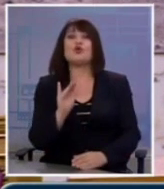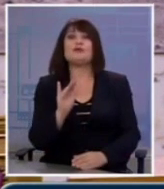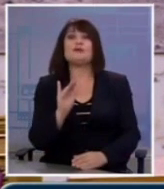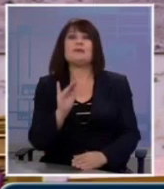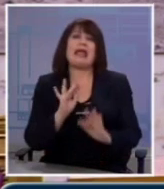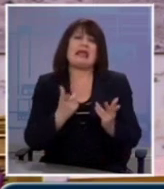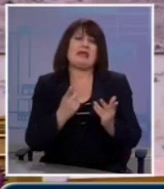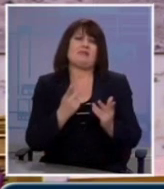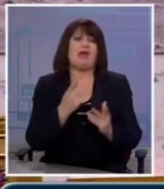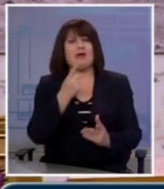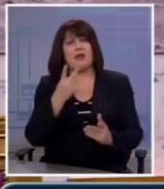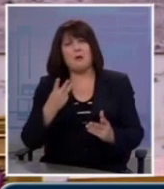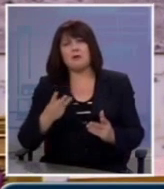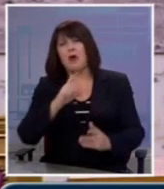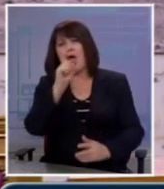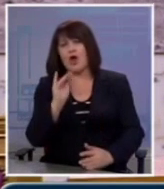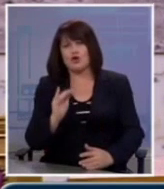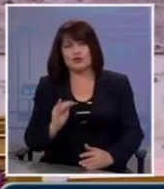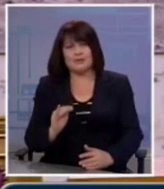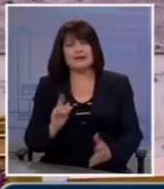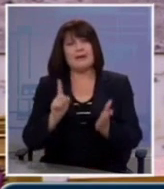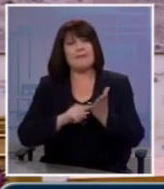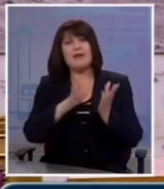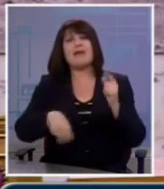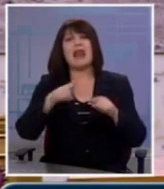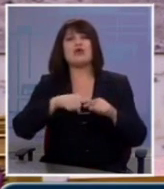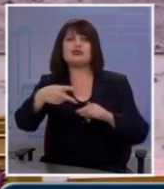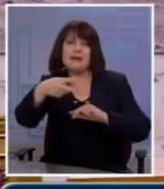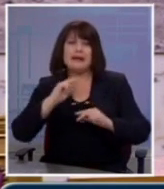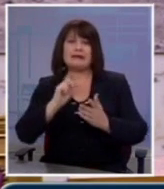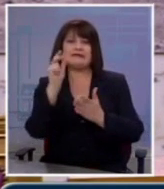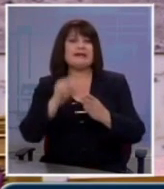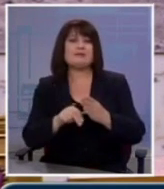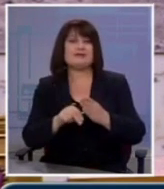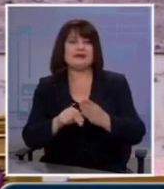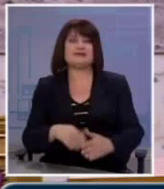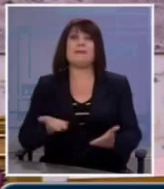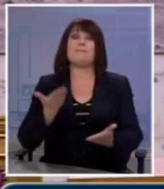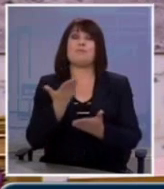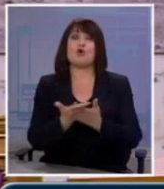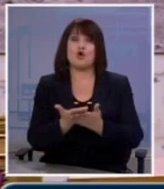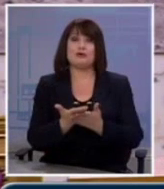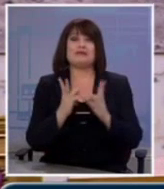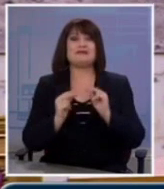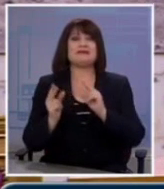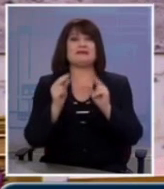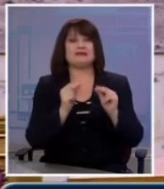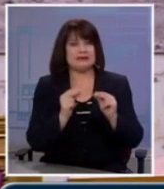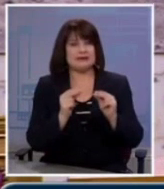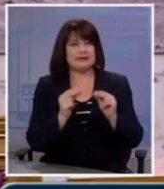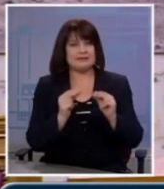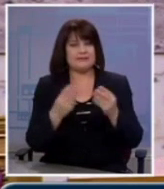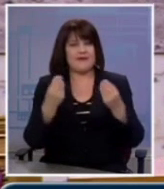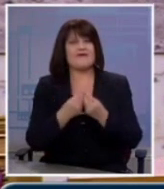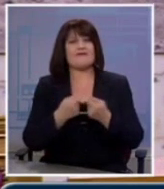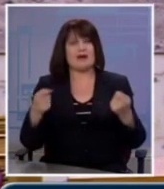τα ερωτήματα στα οποία θα απαντήσει ο λαός. Η πρόταση συζητείται με ανάλογη